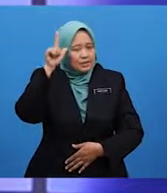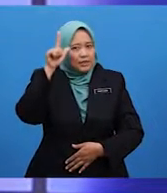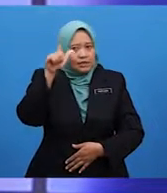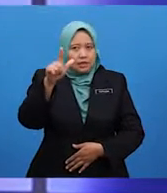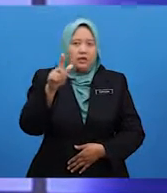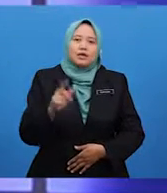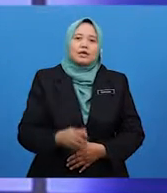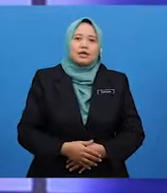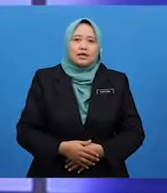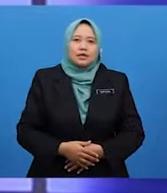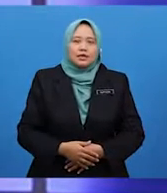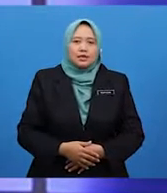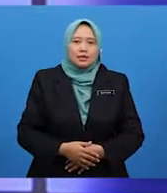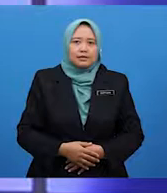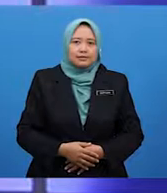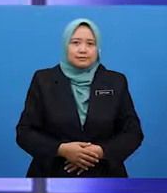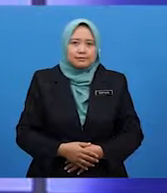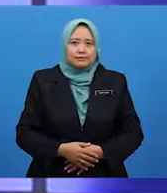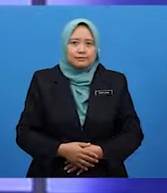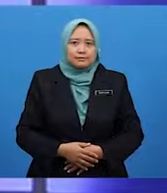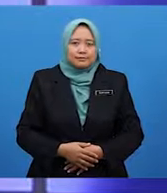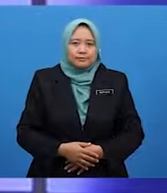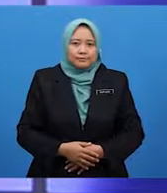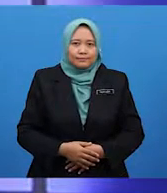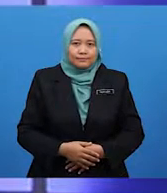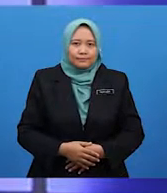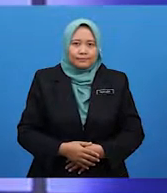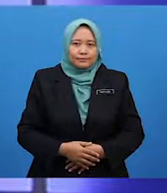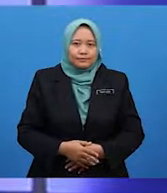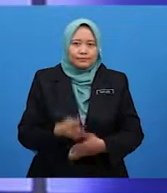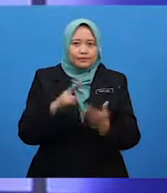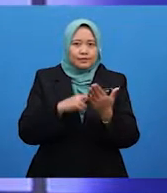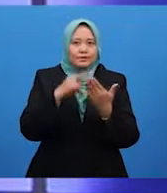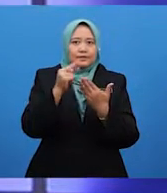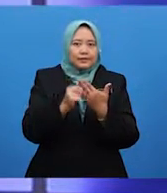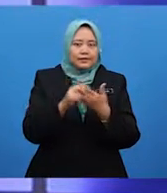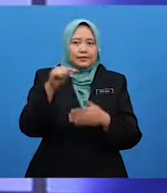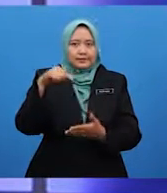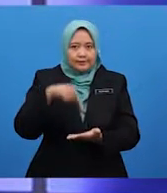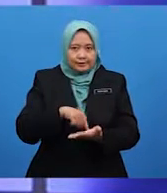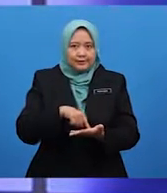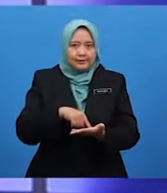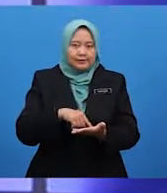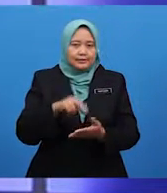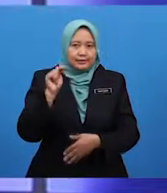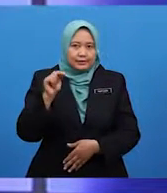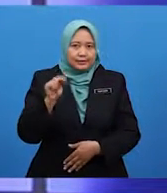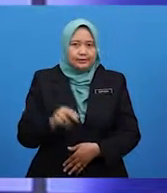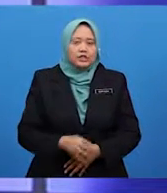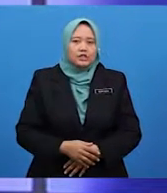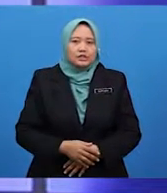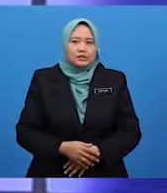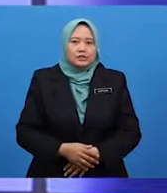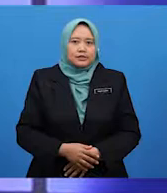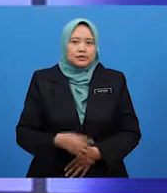nak mempelajari untuk kata orang menjual di pasaran, untuk mempamerkan karya. Kita hanya kalau pandai setakat melukis saja, tapi kita tidak tahu macam mana kita